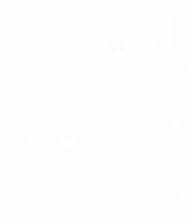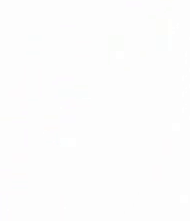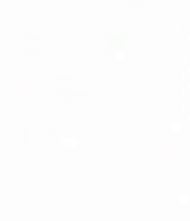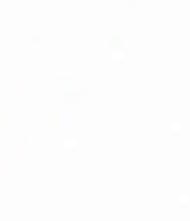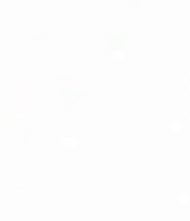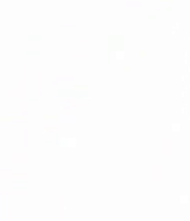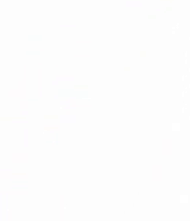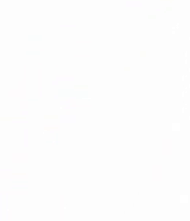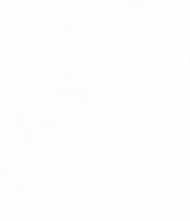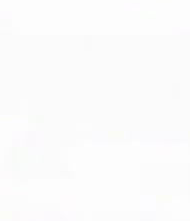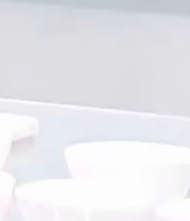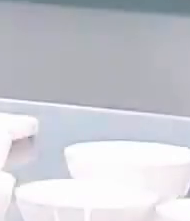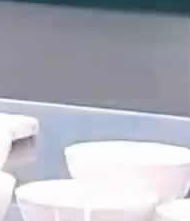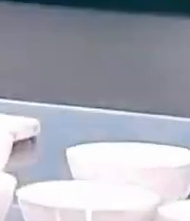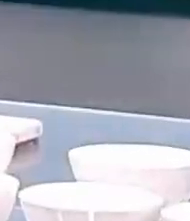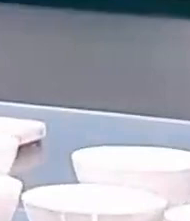KPM.